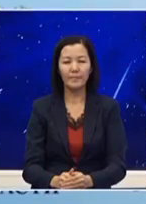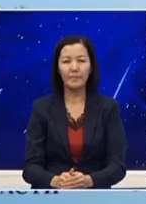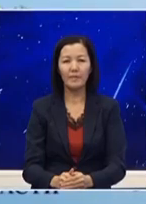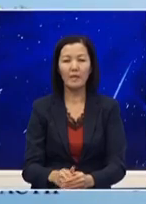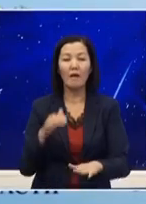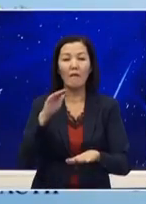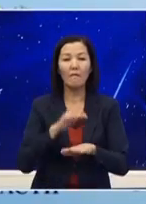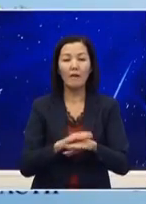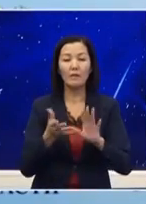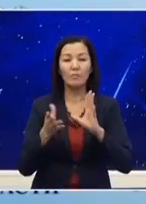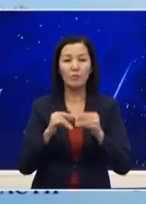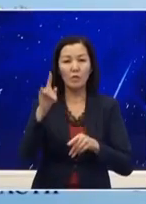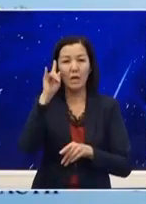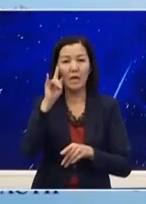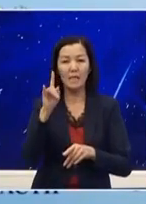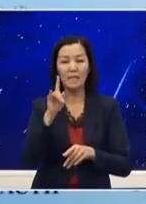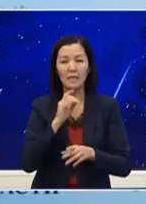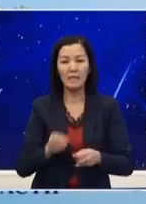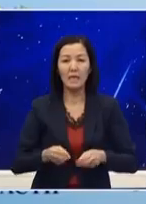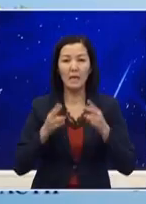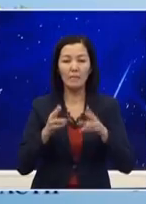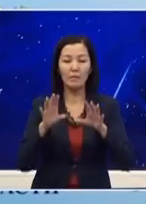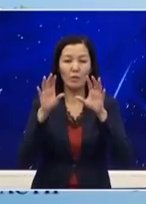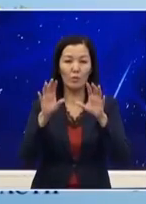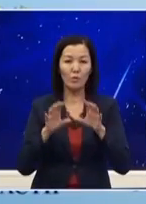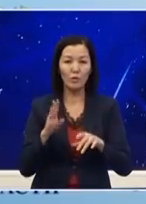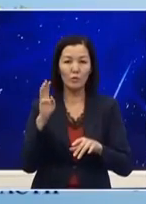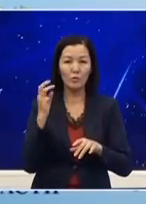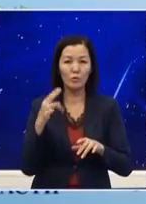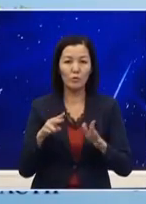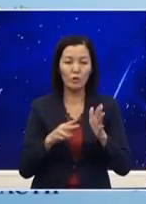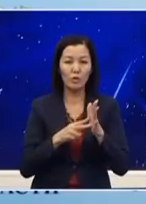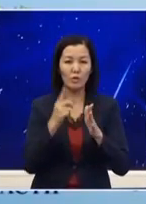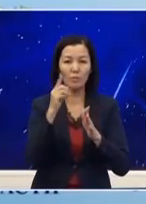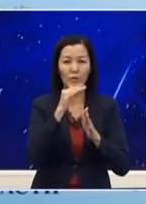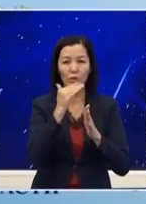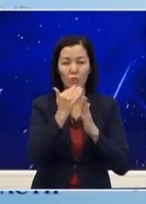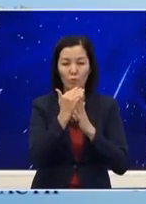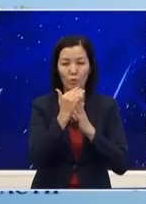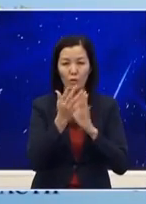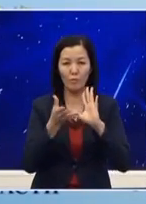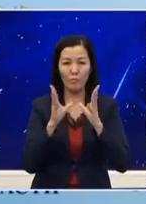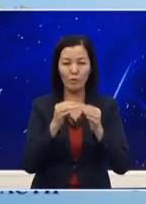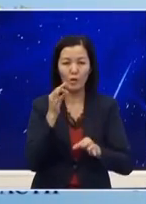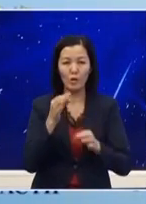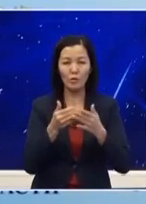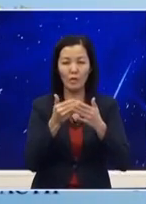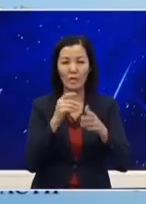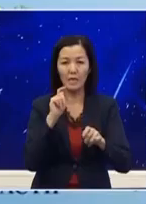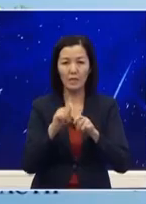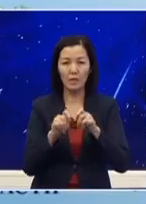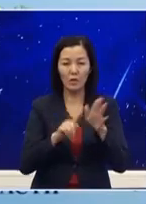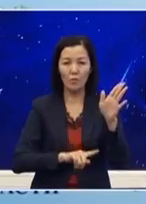Аталған дерек бойынша Қазақстан Республикасының қылмыстық кодексінің 337-ші бабы 1-ші бөлігі бойынша сотқа дейінгі тергеу